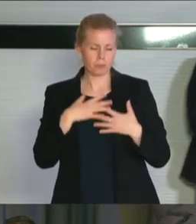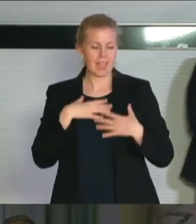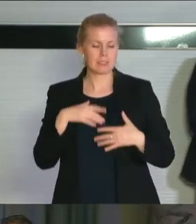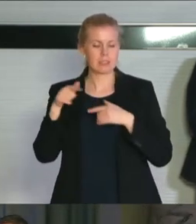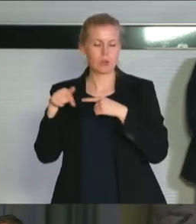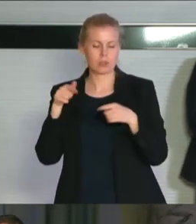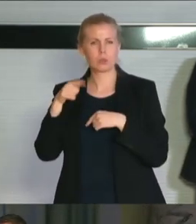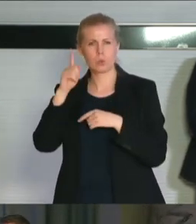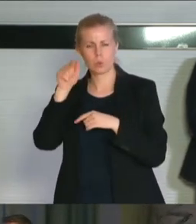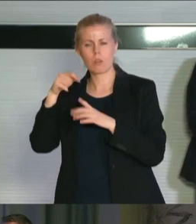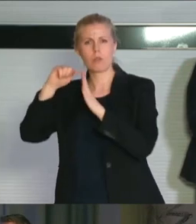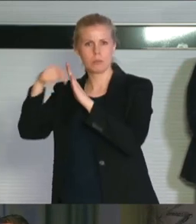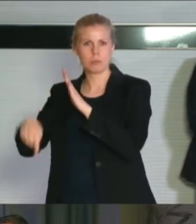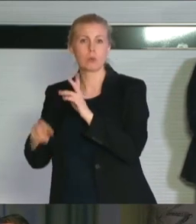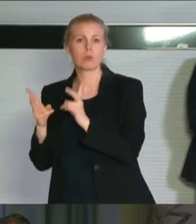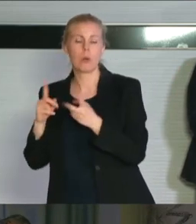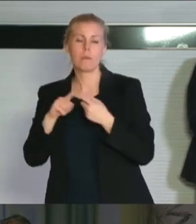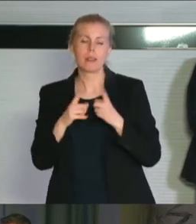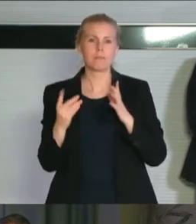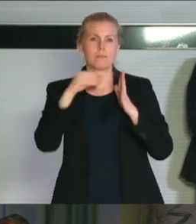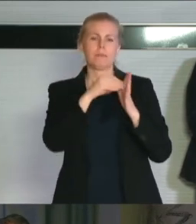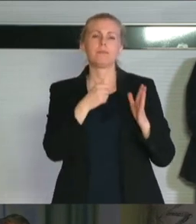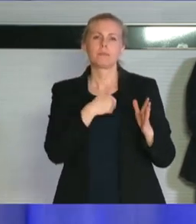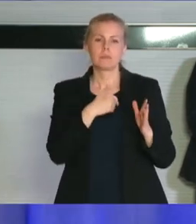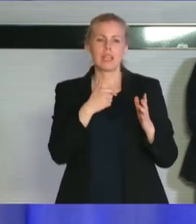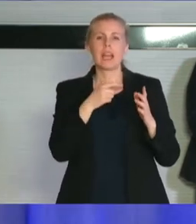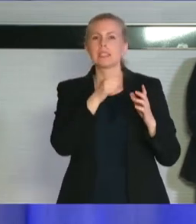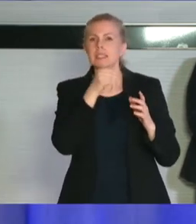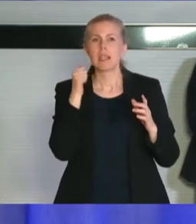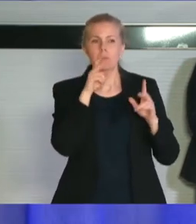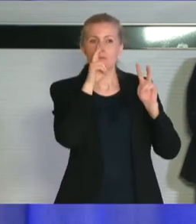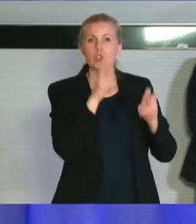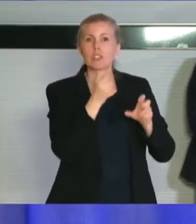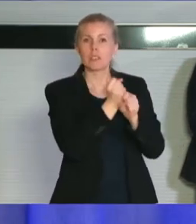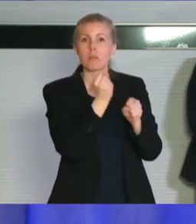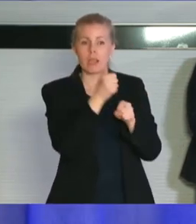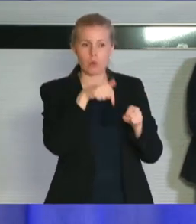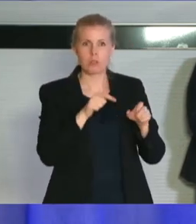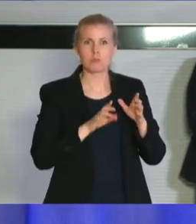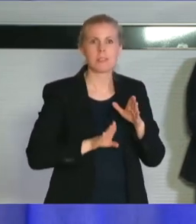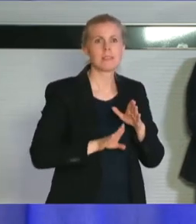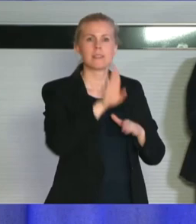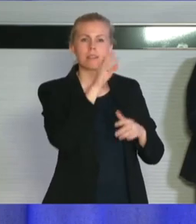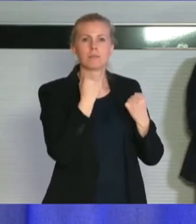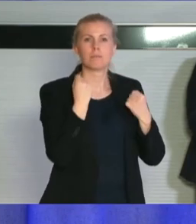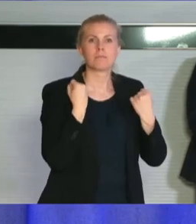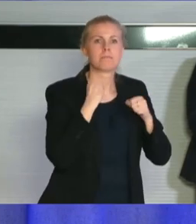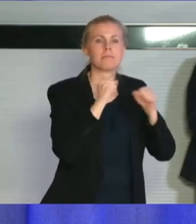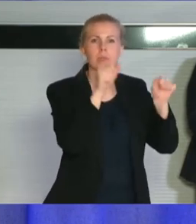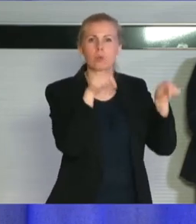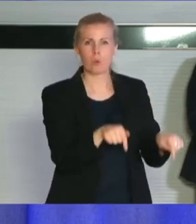det er jo, det pågår jo et ekstremt høytrykks forskningsarbeid rundt omkring i hele verden, hvor det samarbeides mye